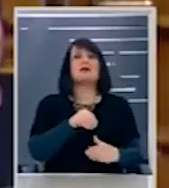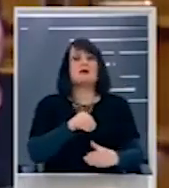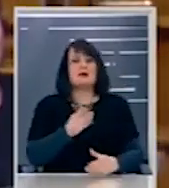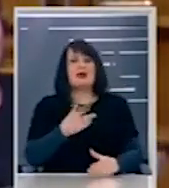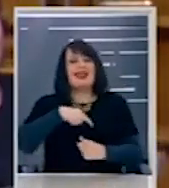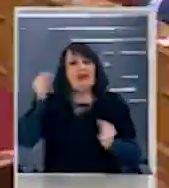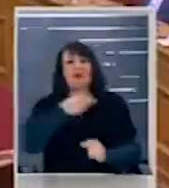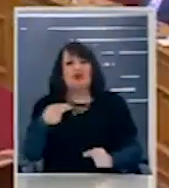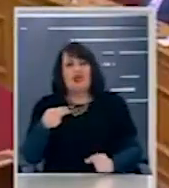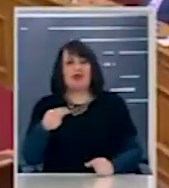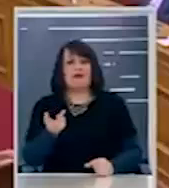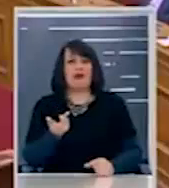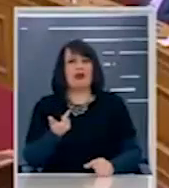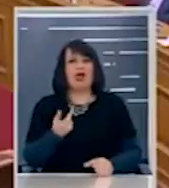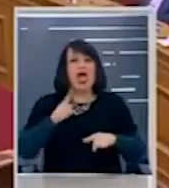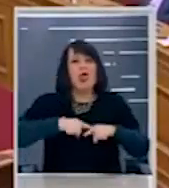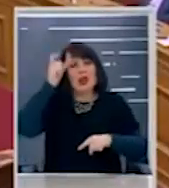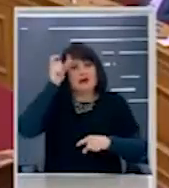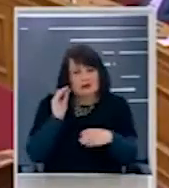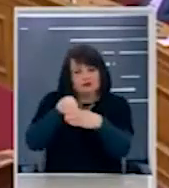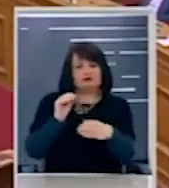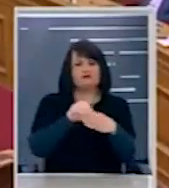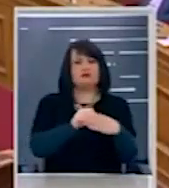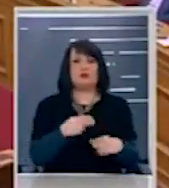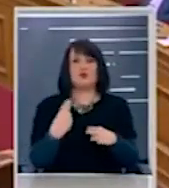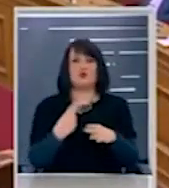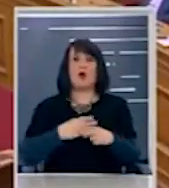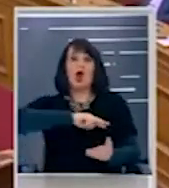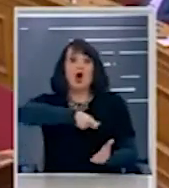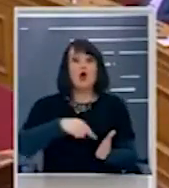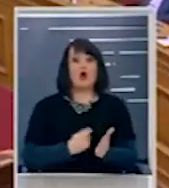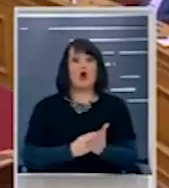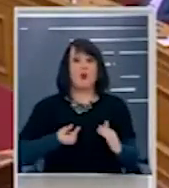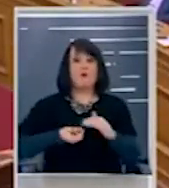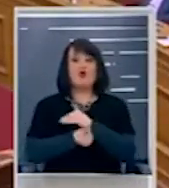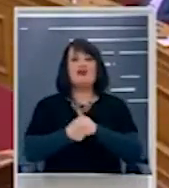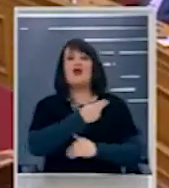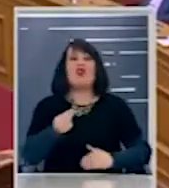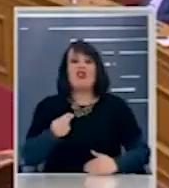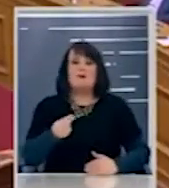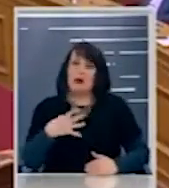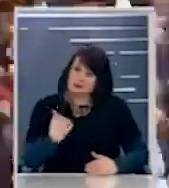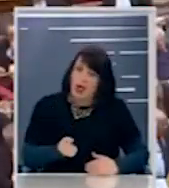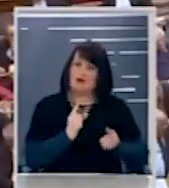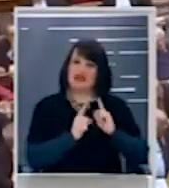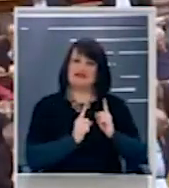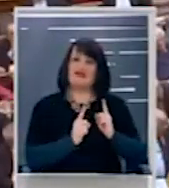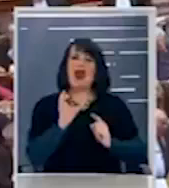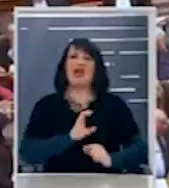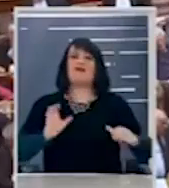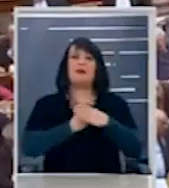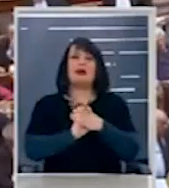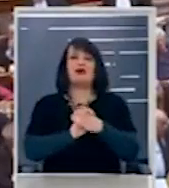στο κυπριακό και στις ελληνικές σχέσεις, με τον κρίσιμο ρόλο που παίξαμε στο προσφυγικό, ώστε να υπάρξει αυτή η συμφωνία Ευρωπαϊκής